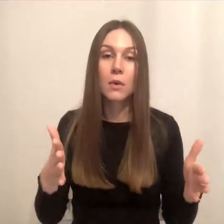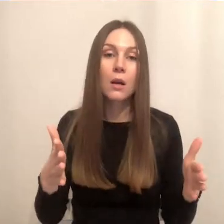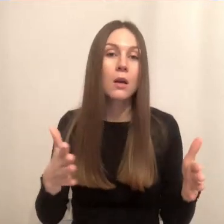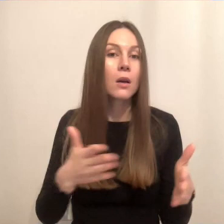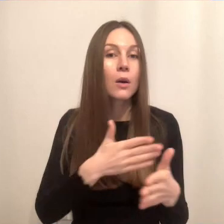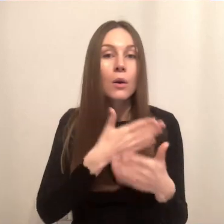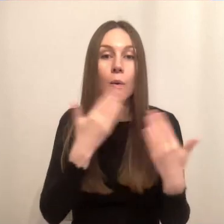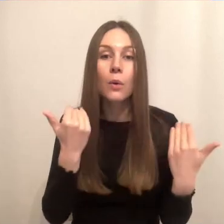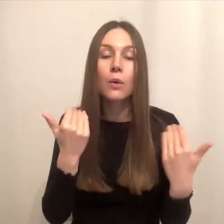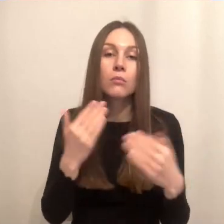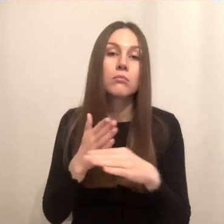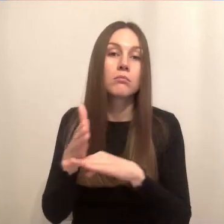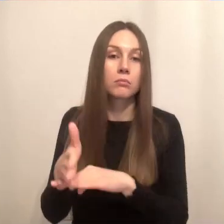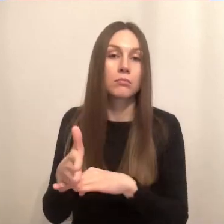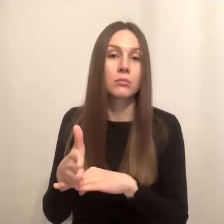kreiptusi antikorupcijos komisija.